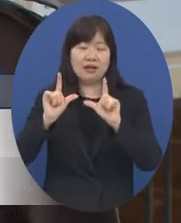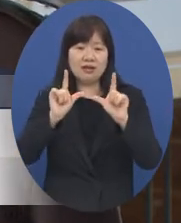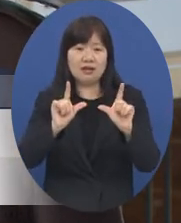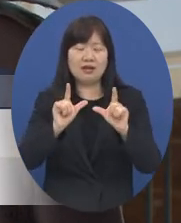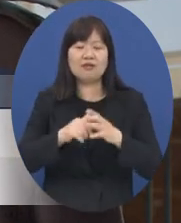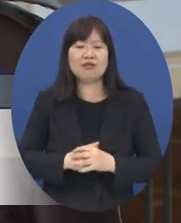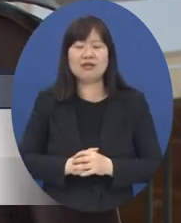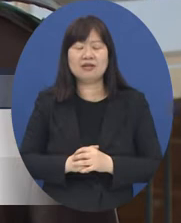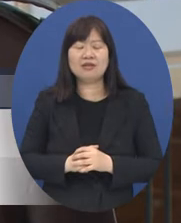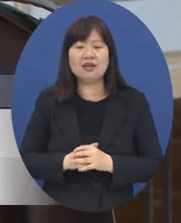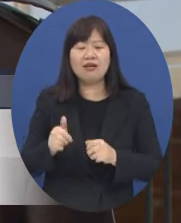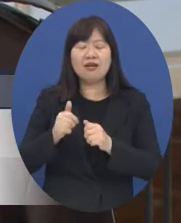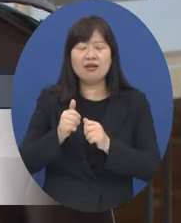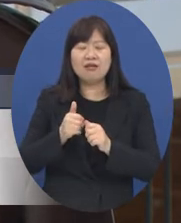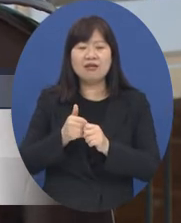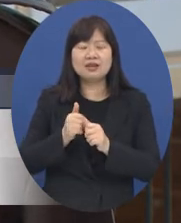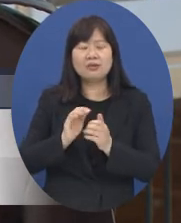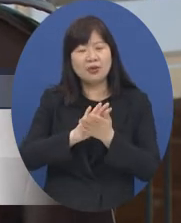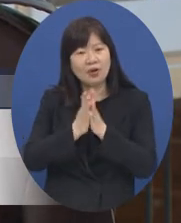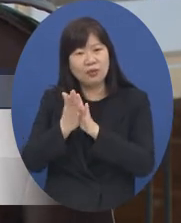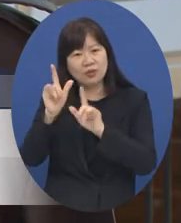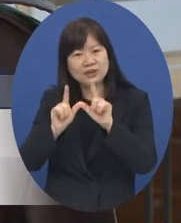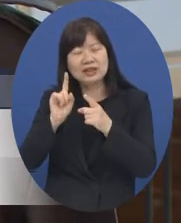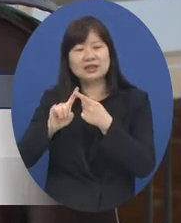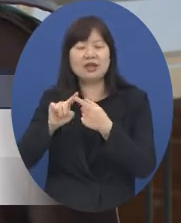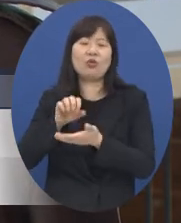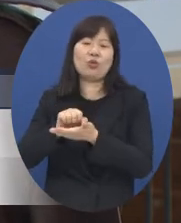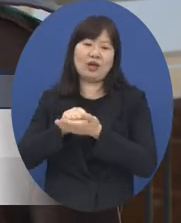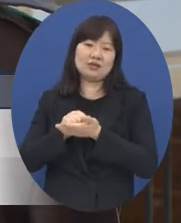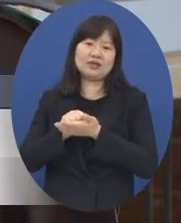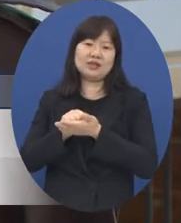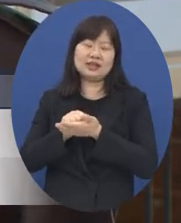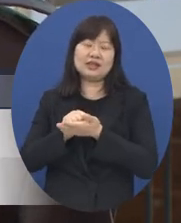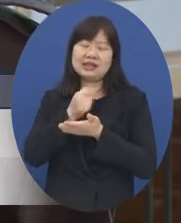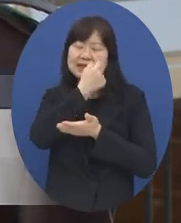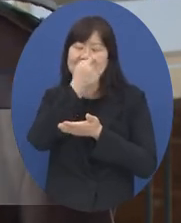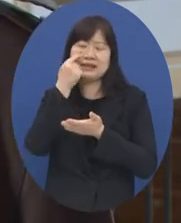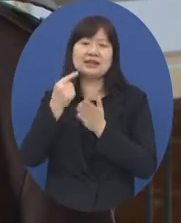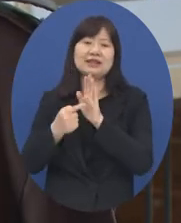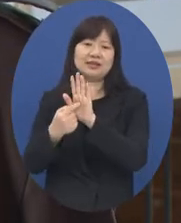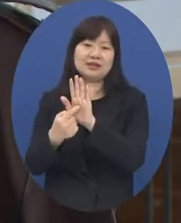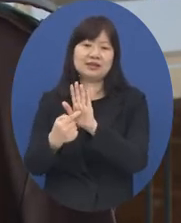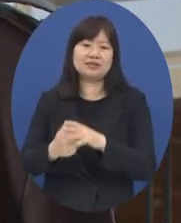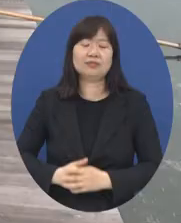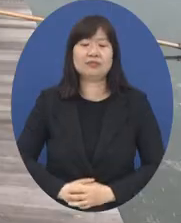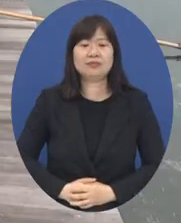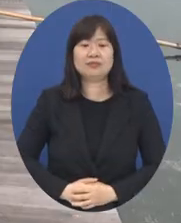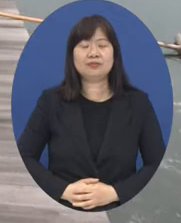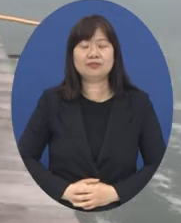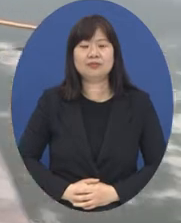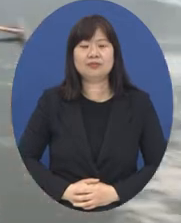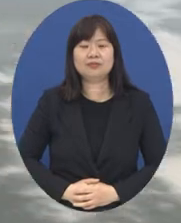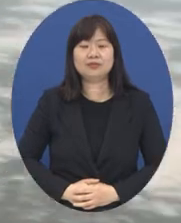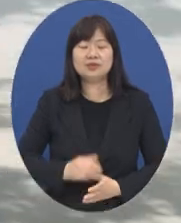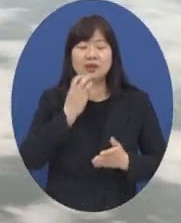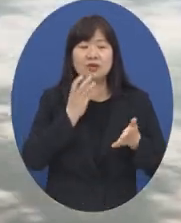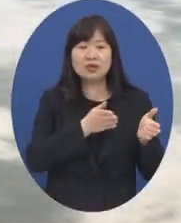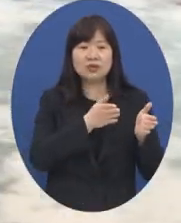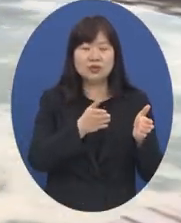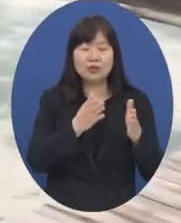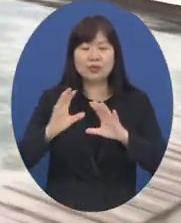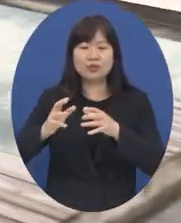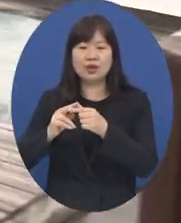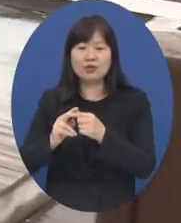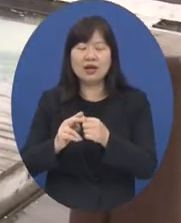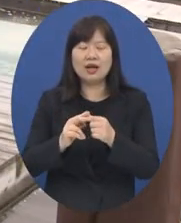생활이 그에 따라 변화되는 모습들을 이제 고스란히 간직하고 있는 그런 상징적인 의미가 있는 공간이 되겠습니다. 경기도는